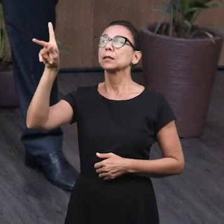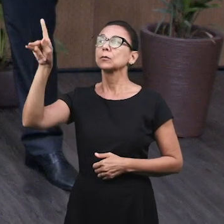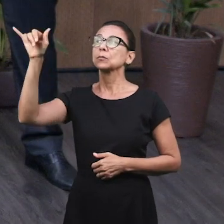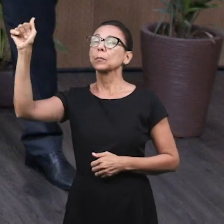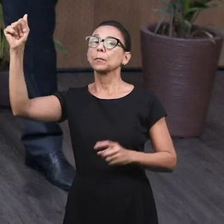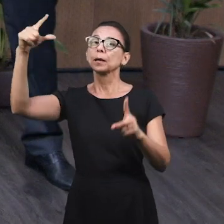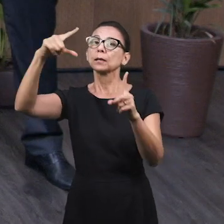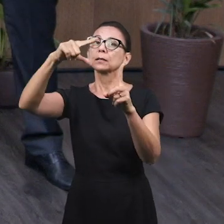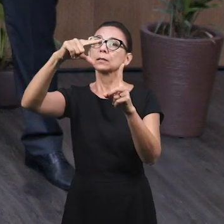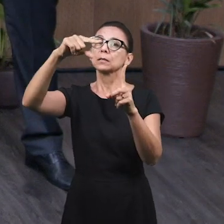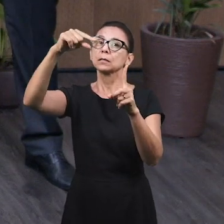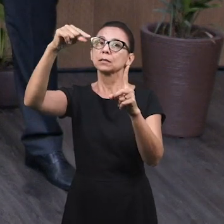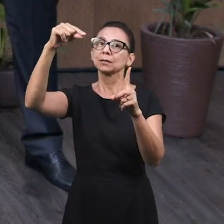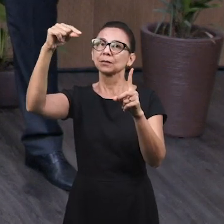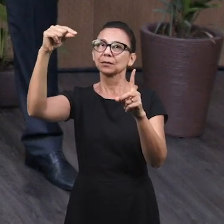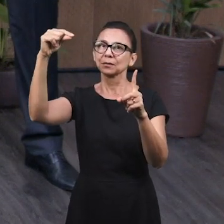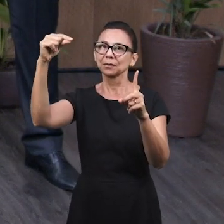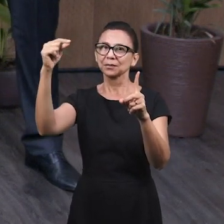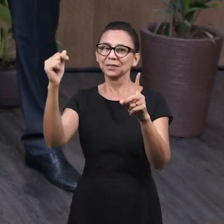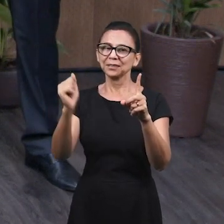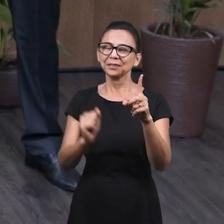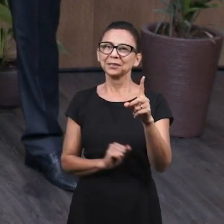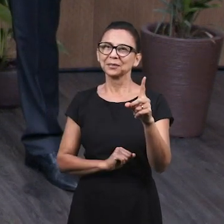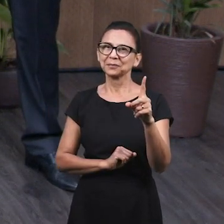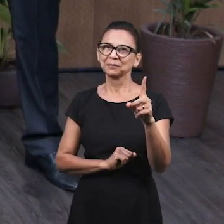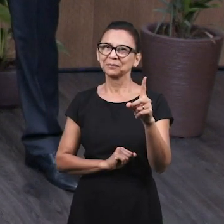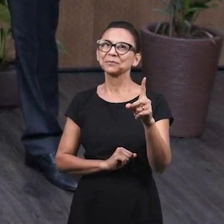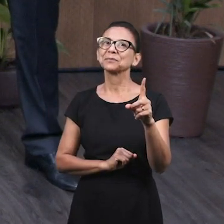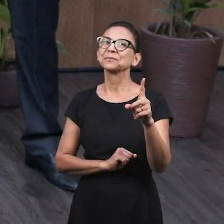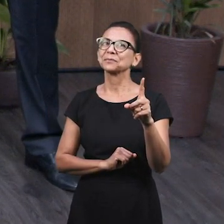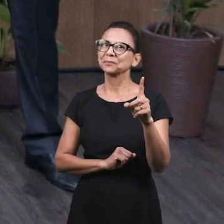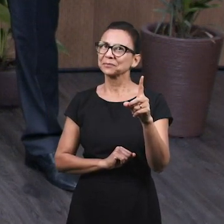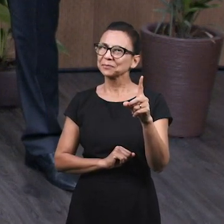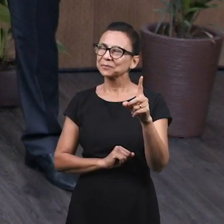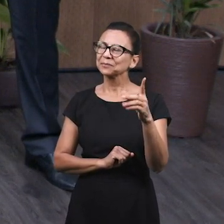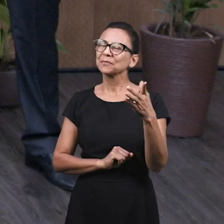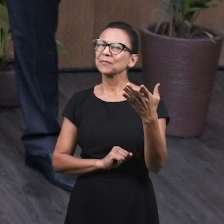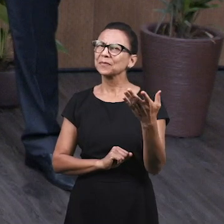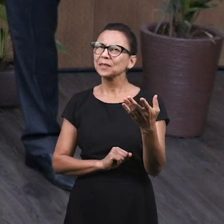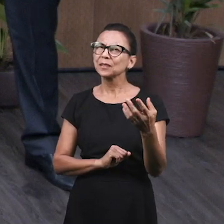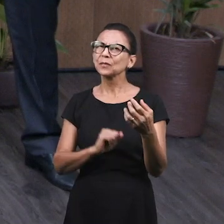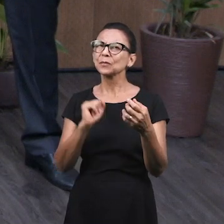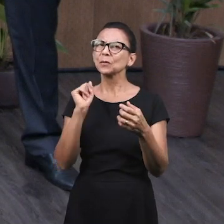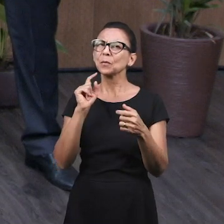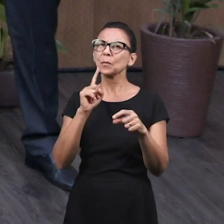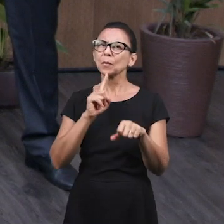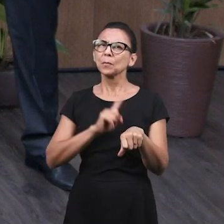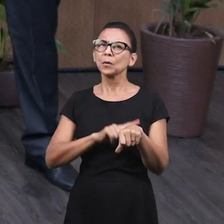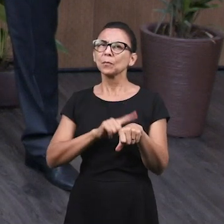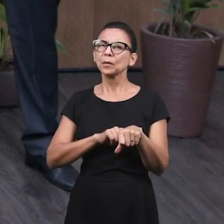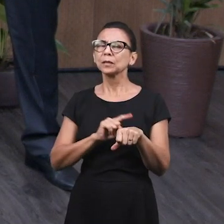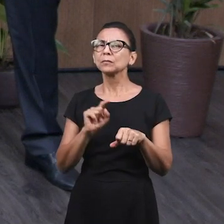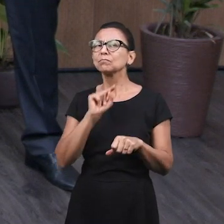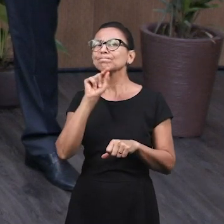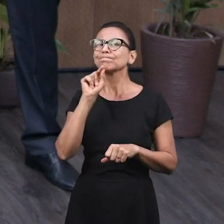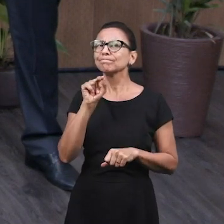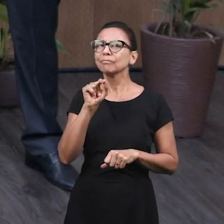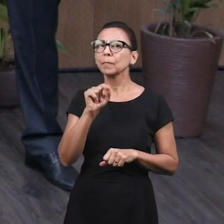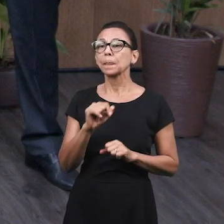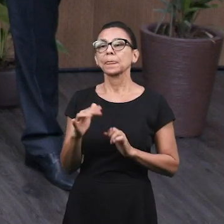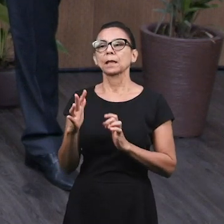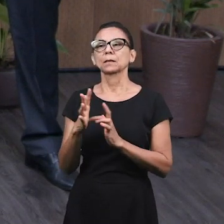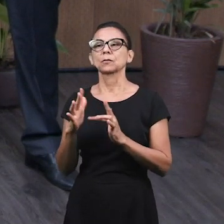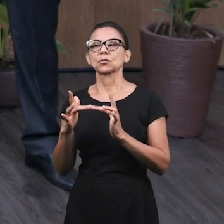vida de Zaqueu, quand Jésus a montré, Jesus mostrou a démontré qu'il savait que Zachée était là. Il appelait